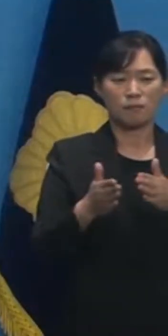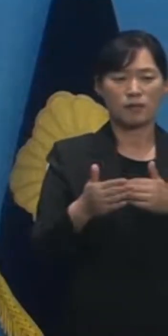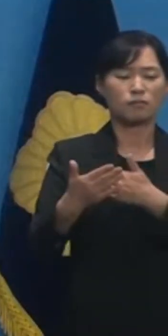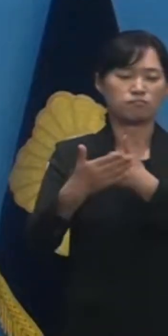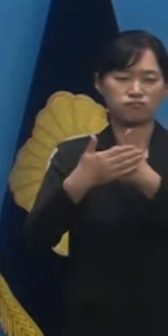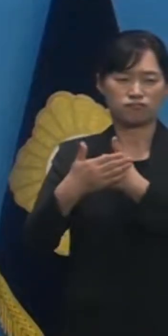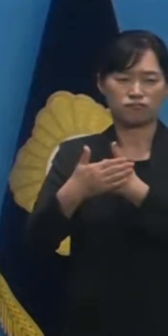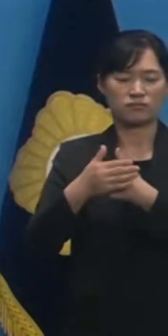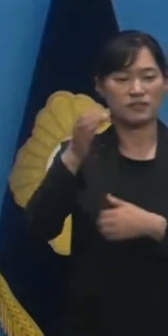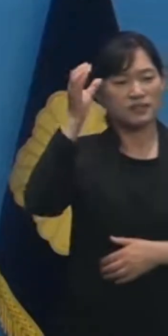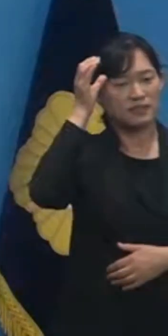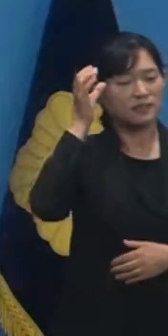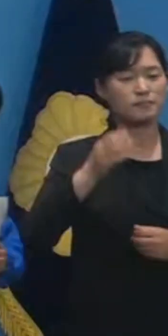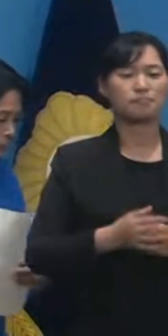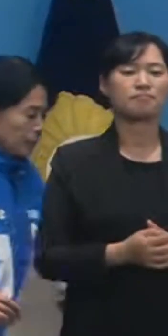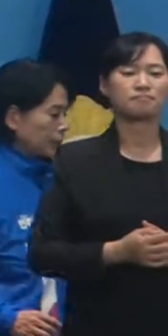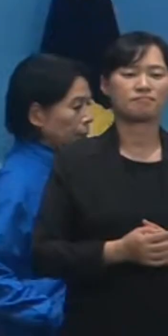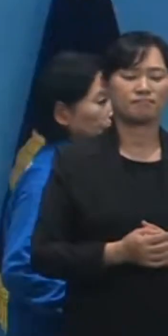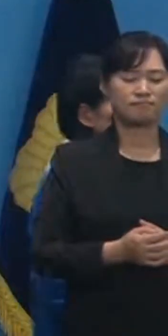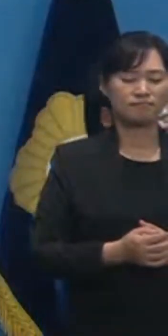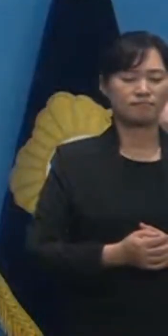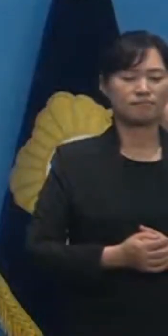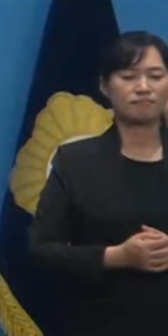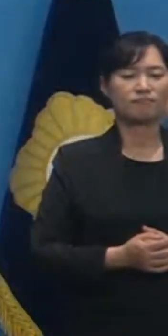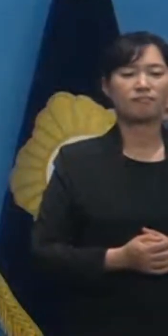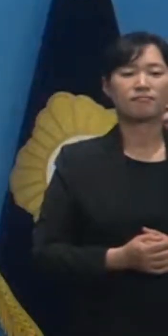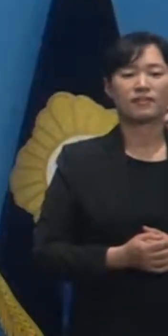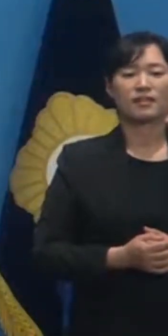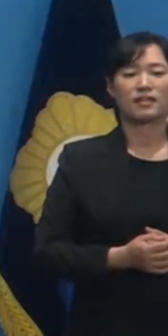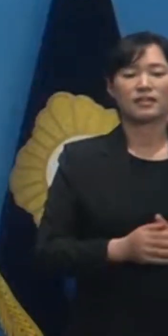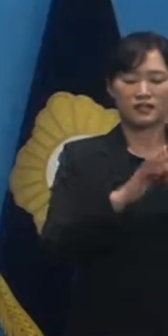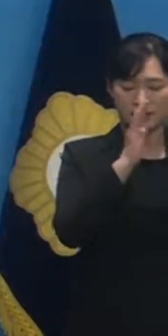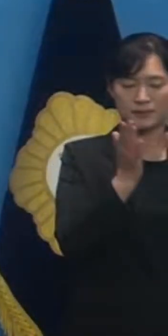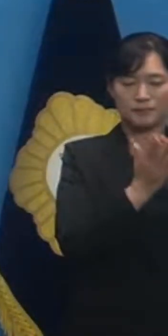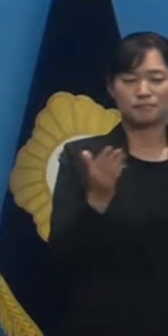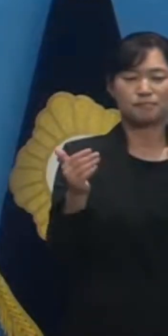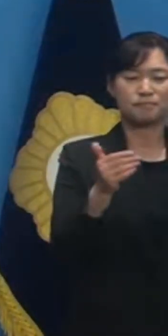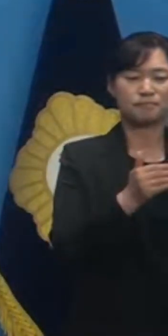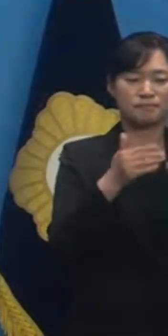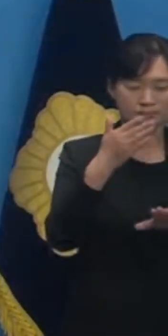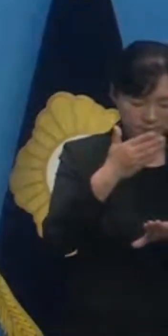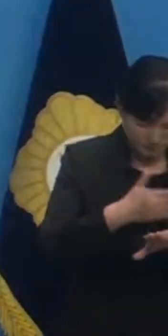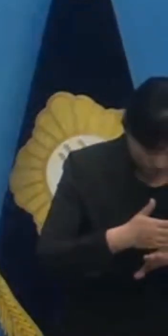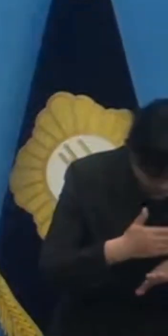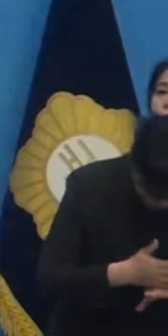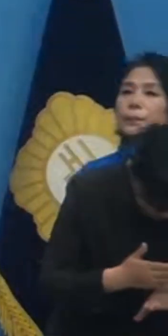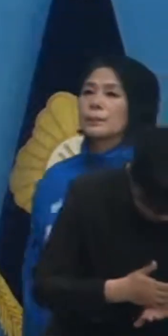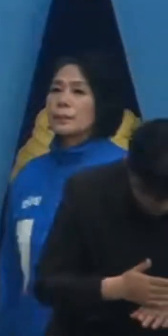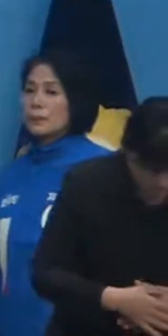주시기를 기대합니다. 네, 이상 제 글을 마치겠습니다. 감사합니다.